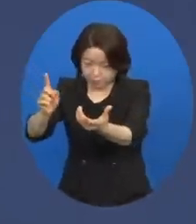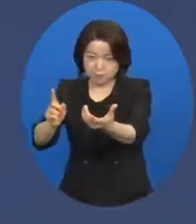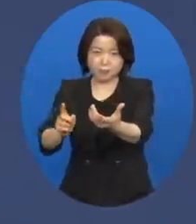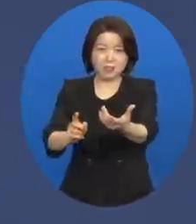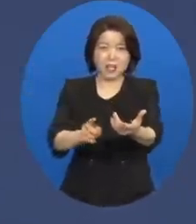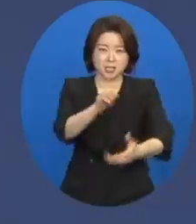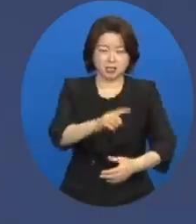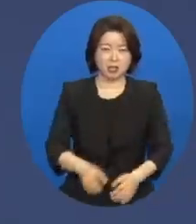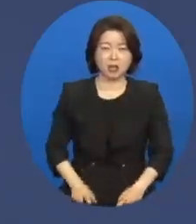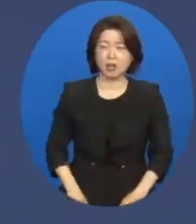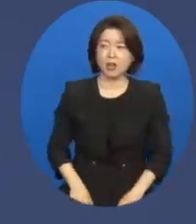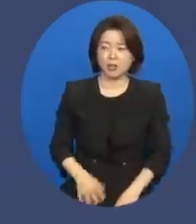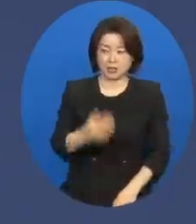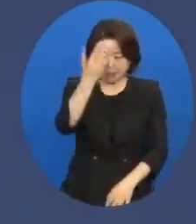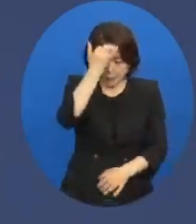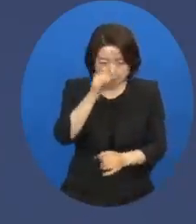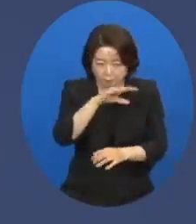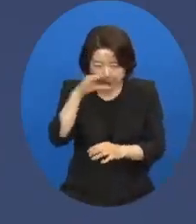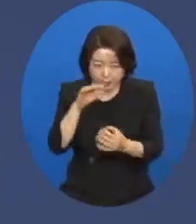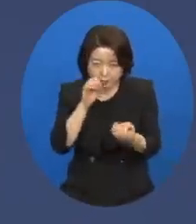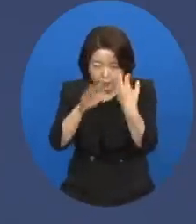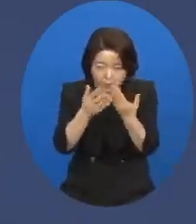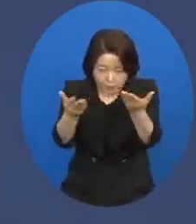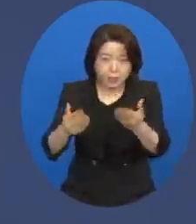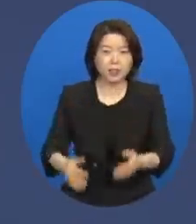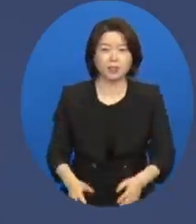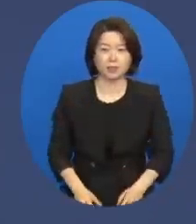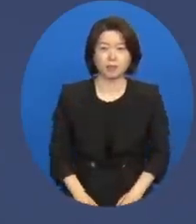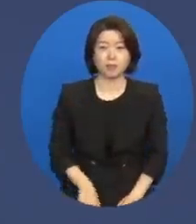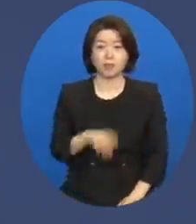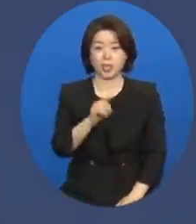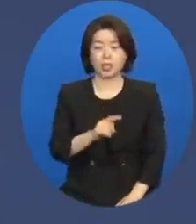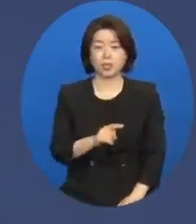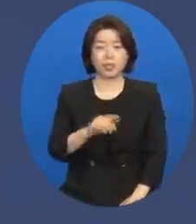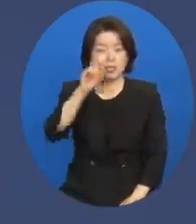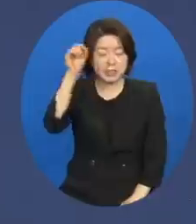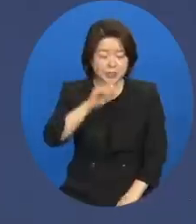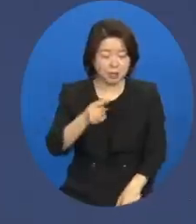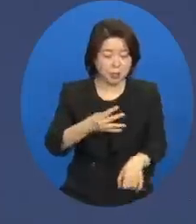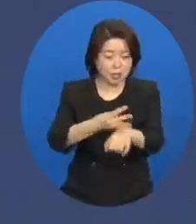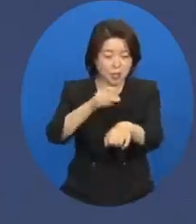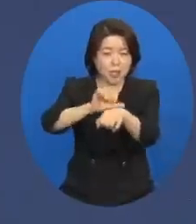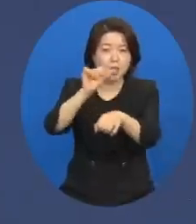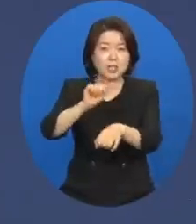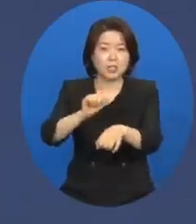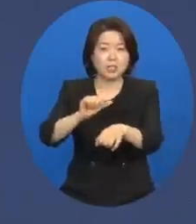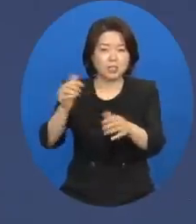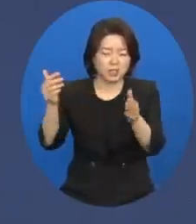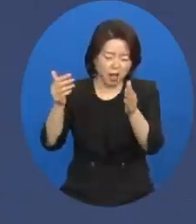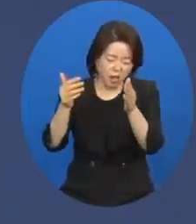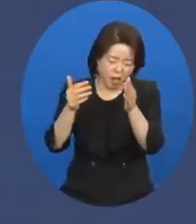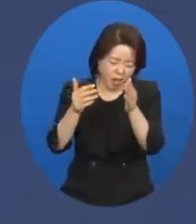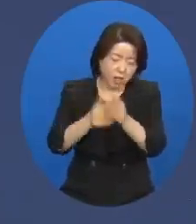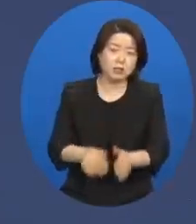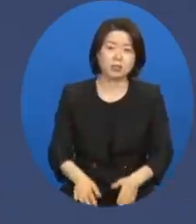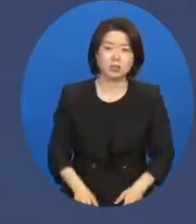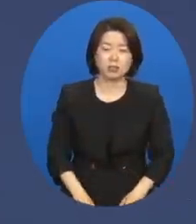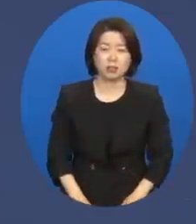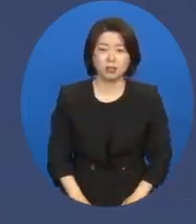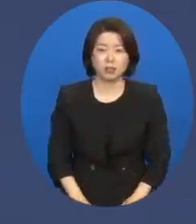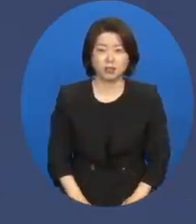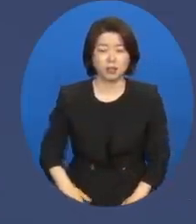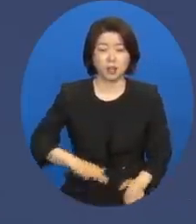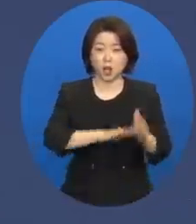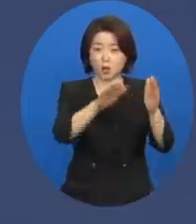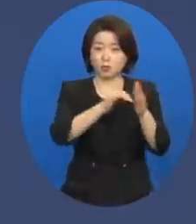또 정중하게 대답을 해야 돼요. 이렇게 하기를 새벽 4시, 5시까지 피를 말려요. 우리